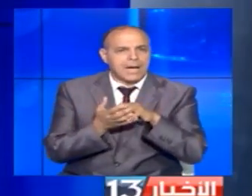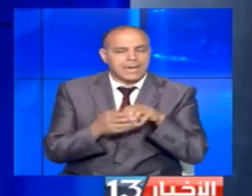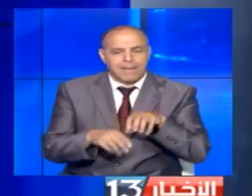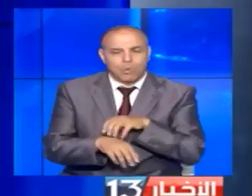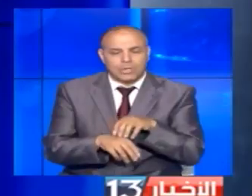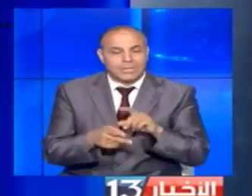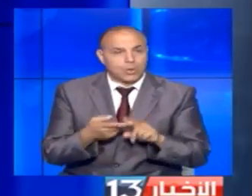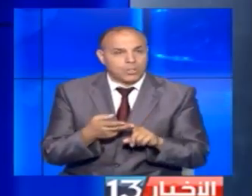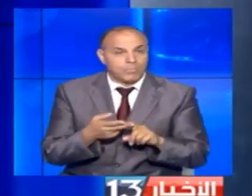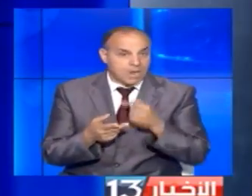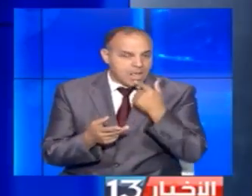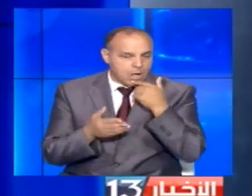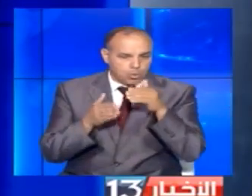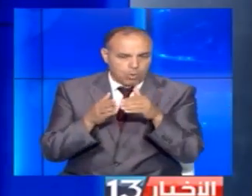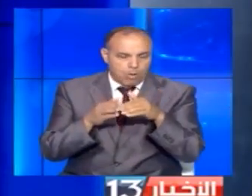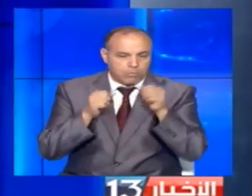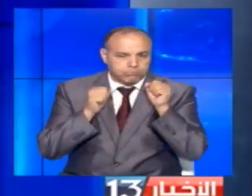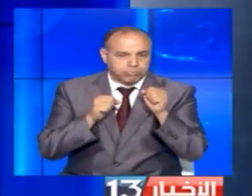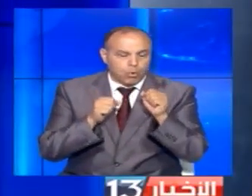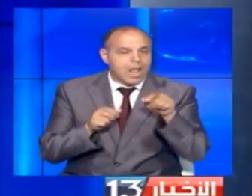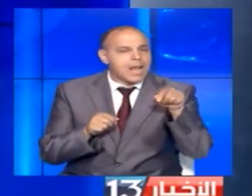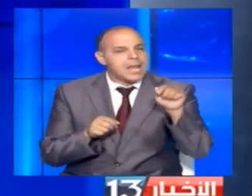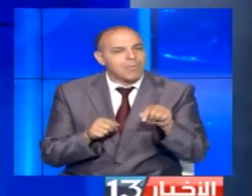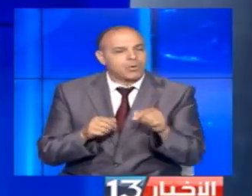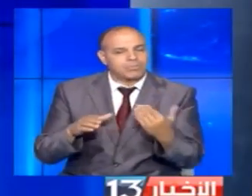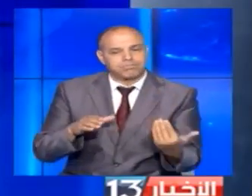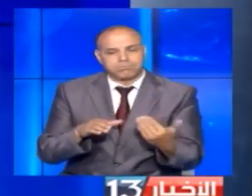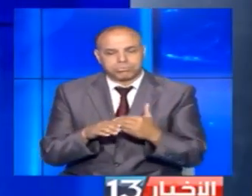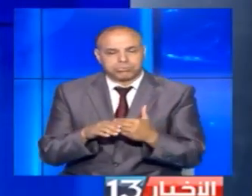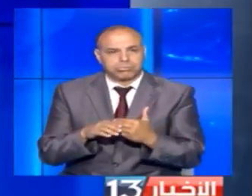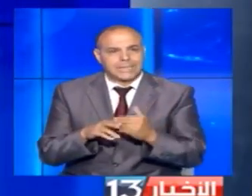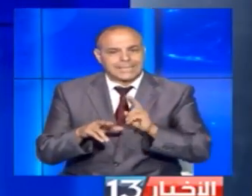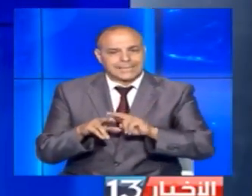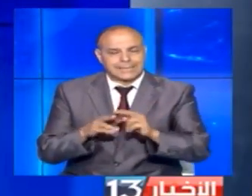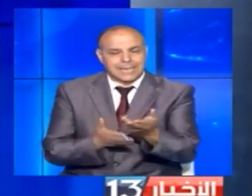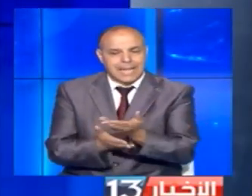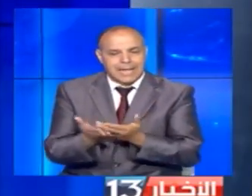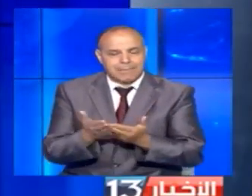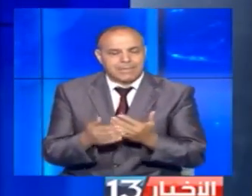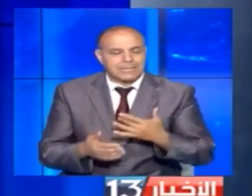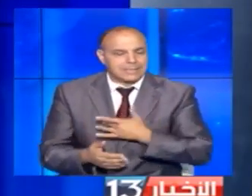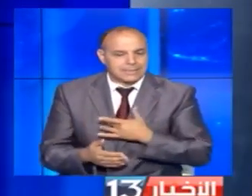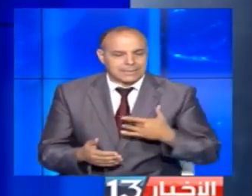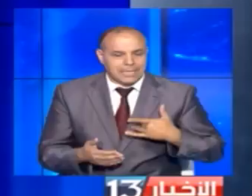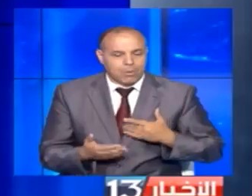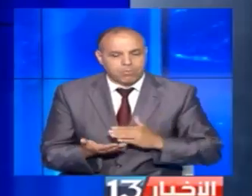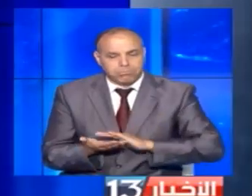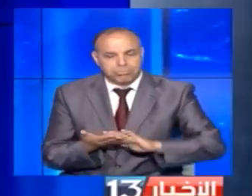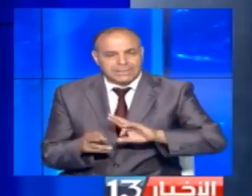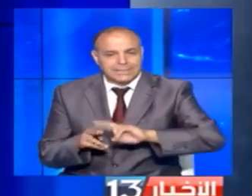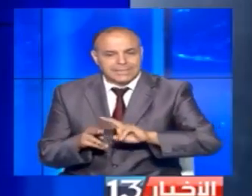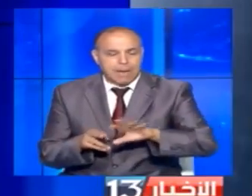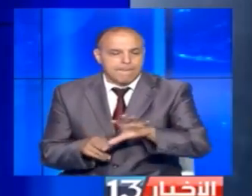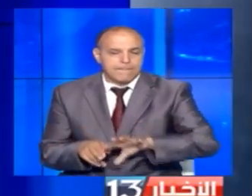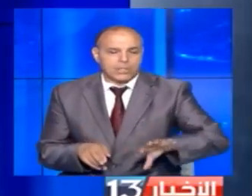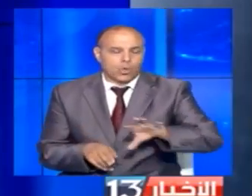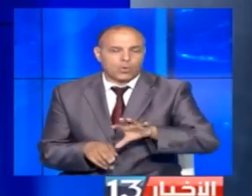المعتمدية. كما طالب المحتجون بضرورة التدخل لتحسين الخدمات الصحية والبنية التحتية